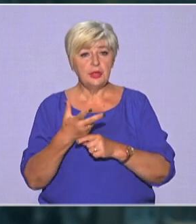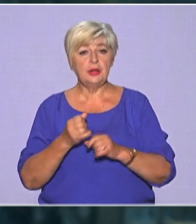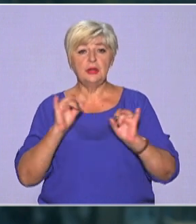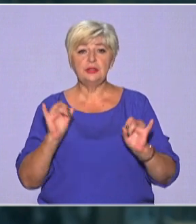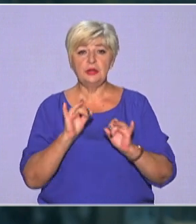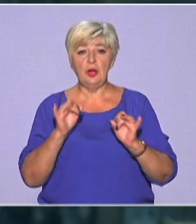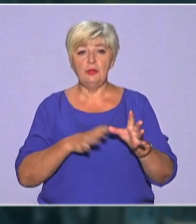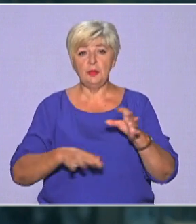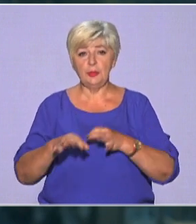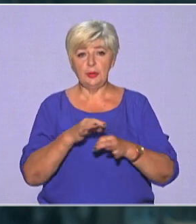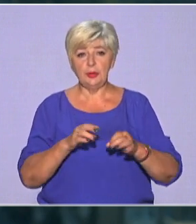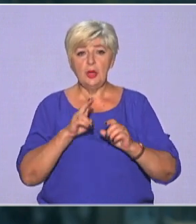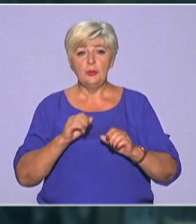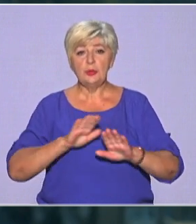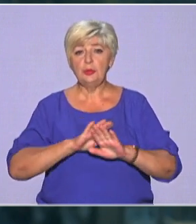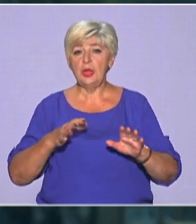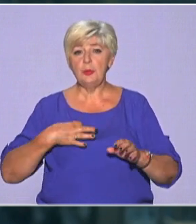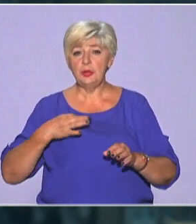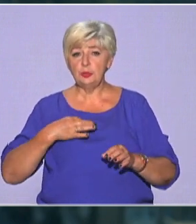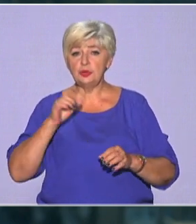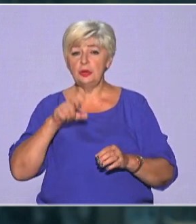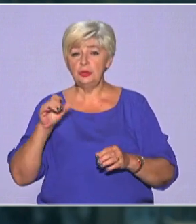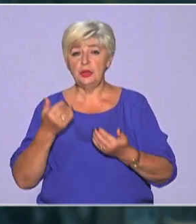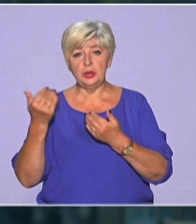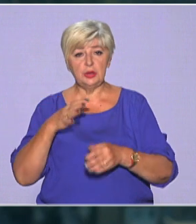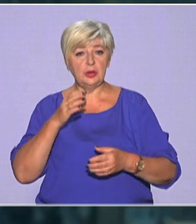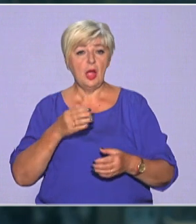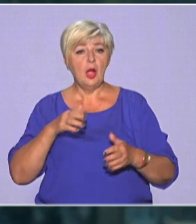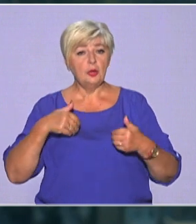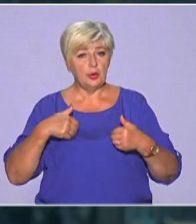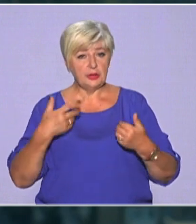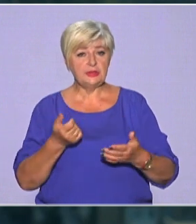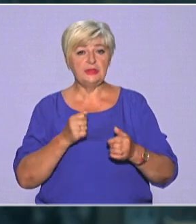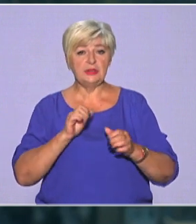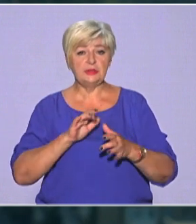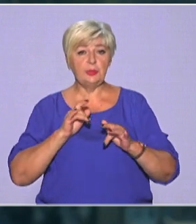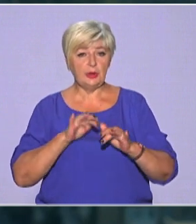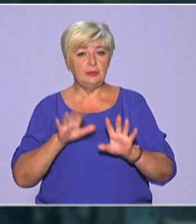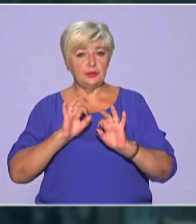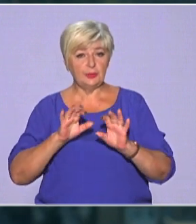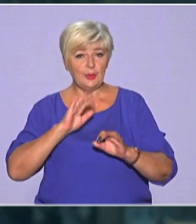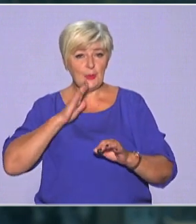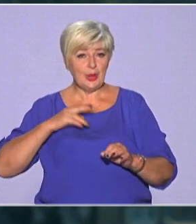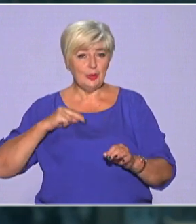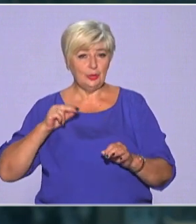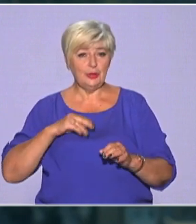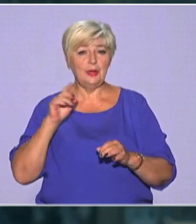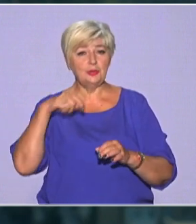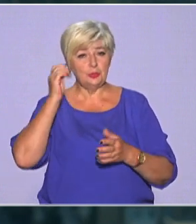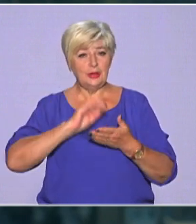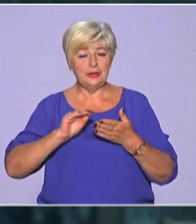проєктів. Про небайдужих людей та їхні корисні справи розповідає моя колега, журналістка Вікторія Галка.